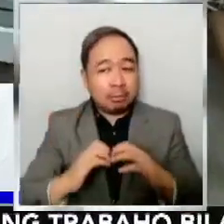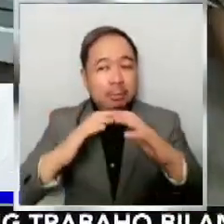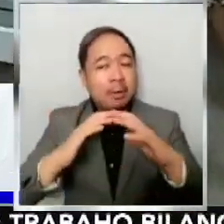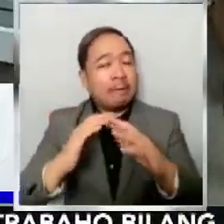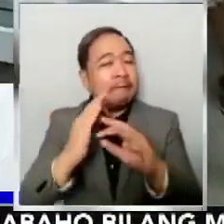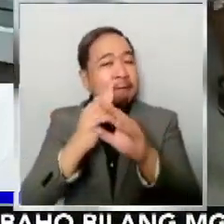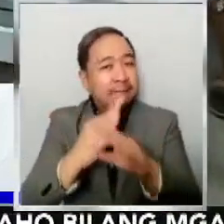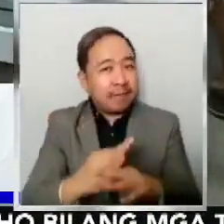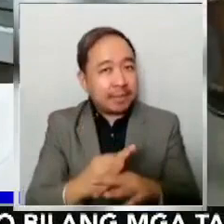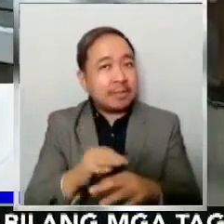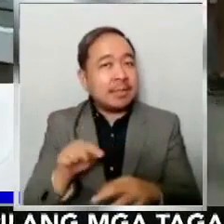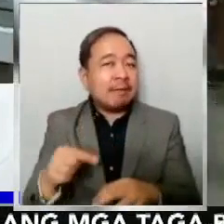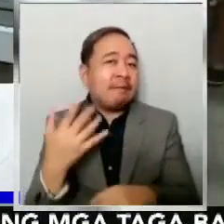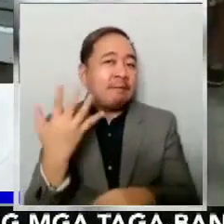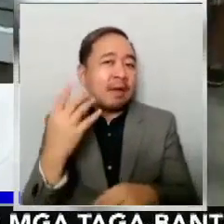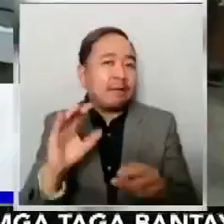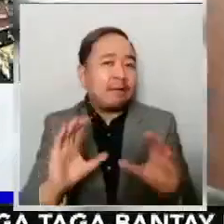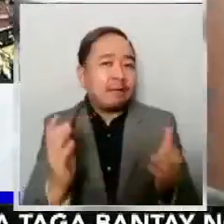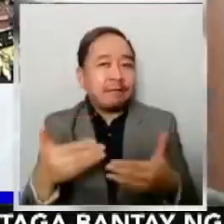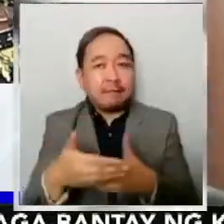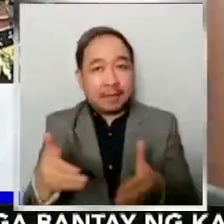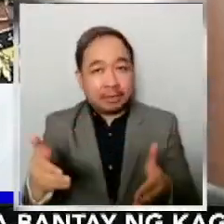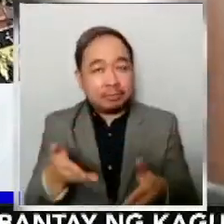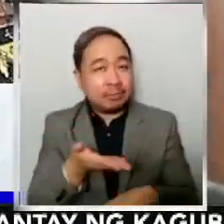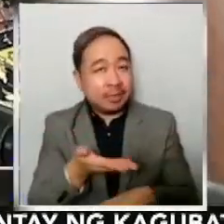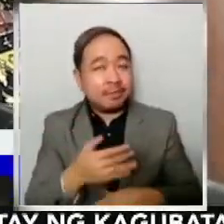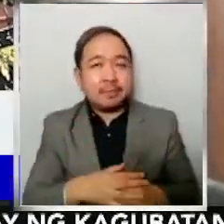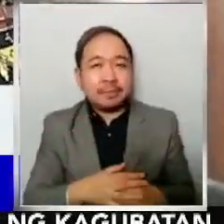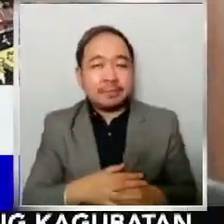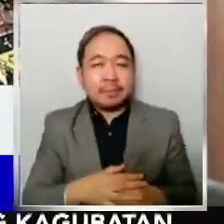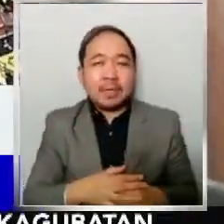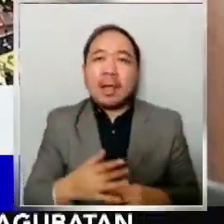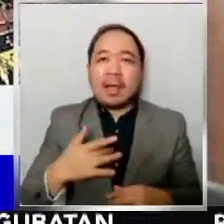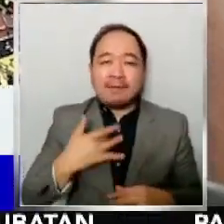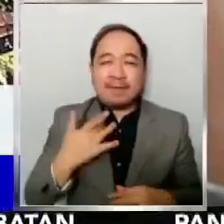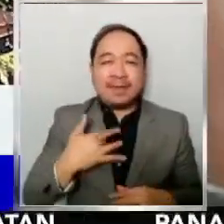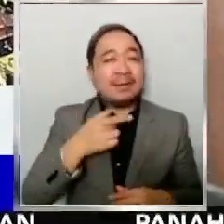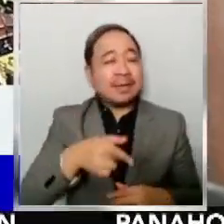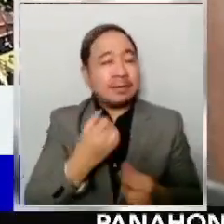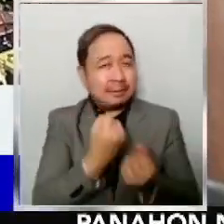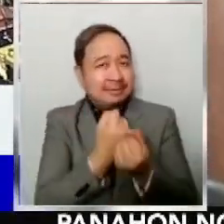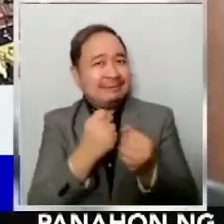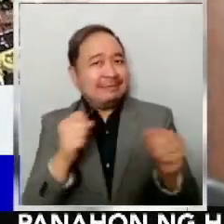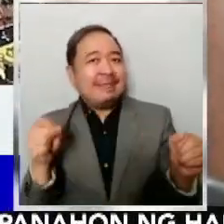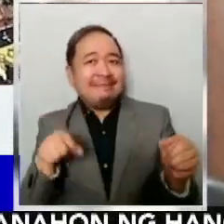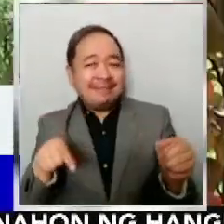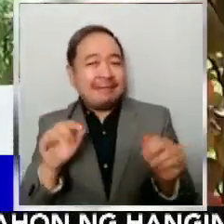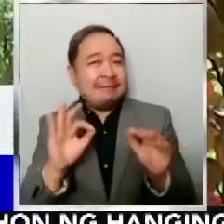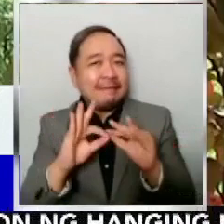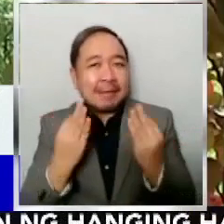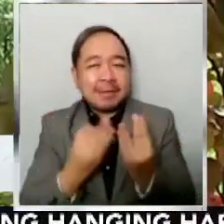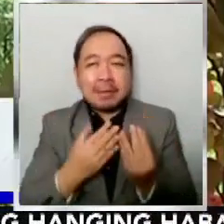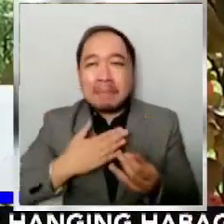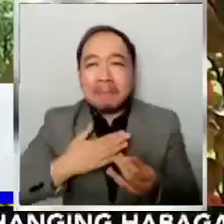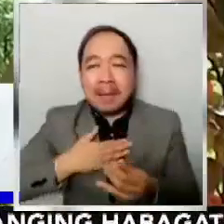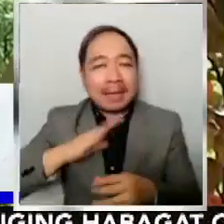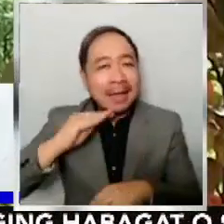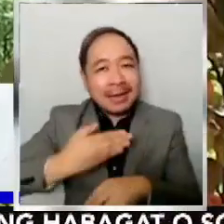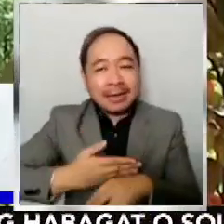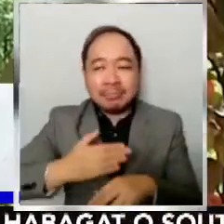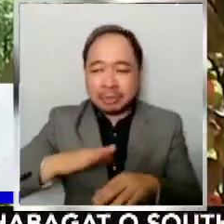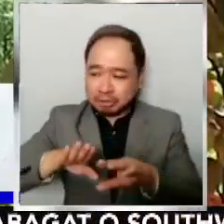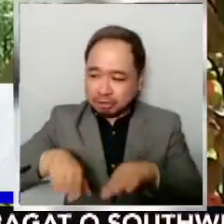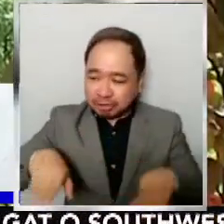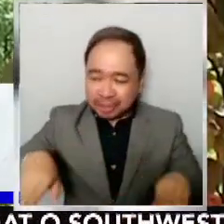ng 5 classroom. Ang pakiramdam ko po, safe na safe kami pamilya dito. Lahat pati anak ko, apo ko. Kung nagkakaroon po kami